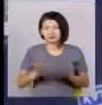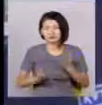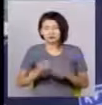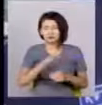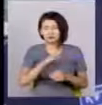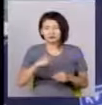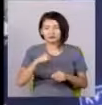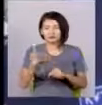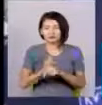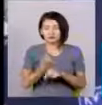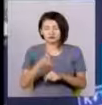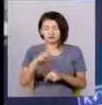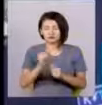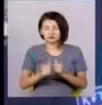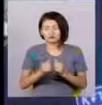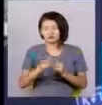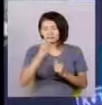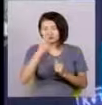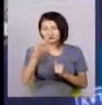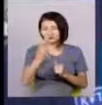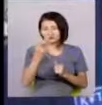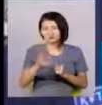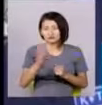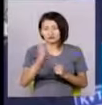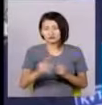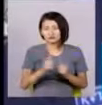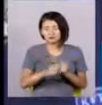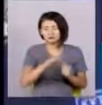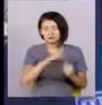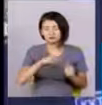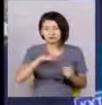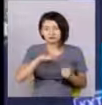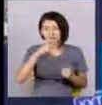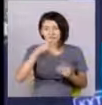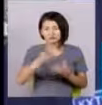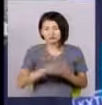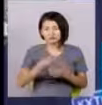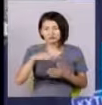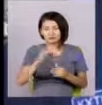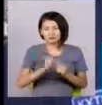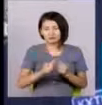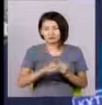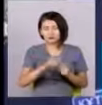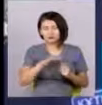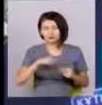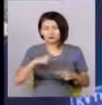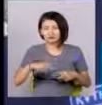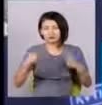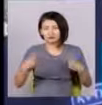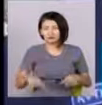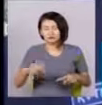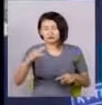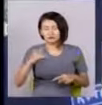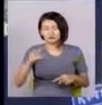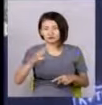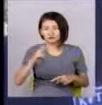есі бар, есі жоқ анықтау керек. Оны мына қолмен көк тамырды басып анықтап аласыз, пульсі бар ма екен.